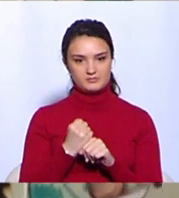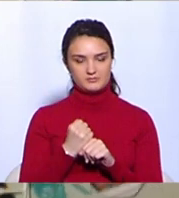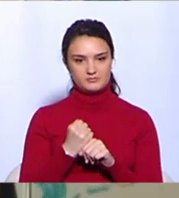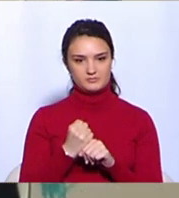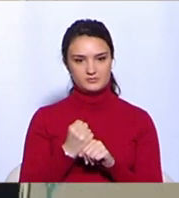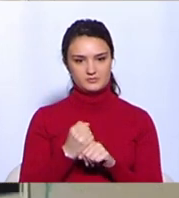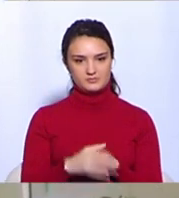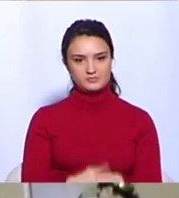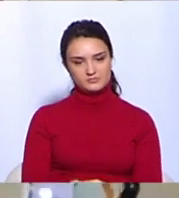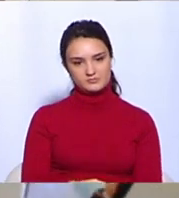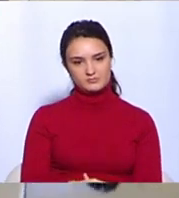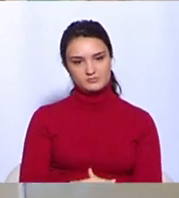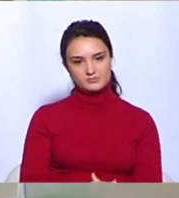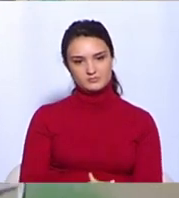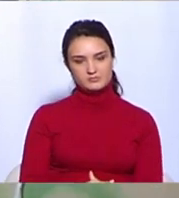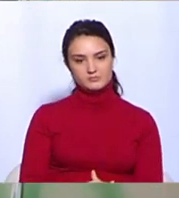აკეთებენ.